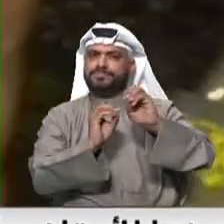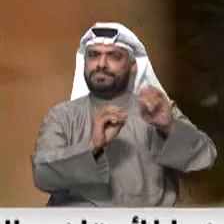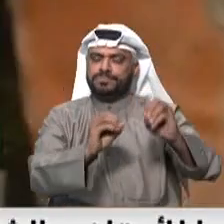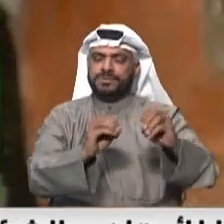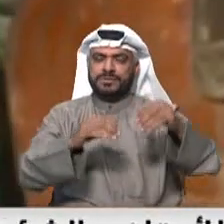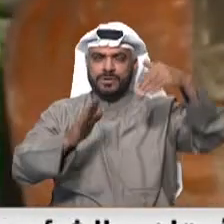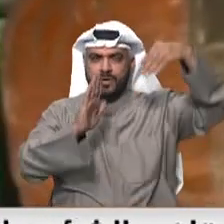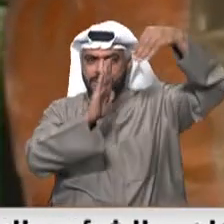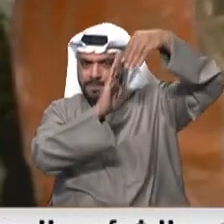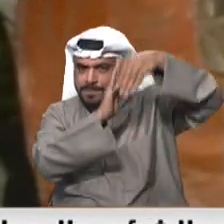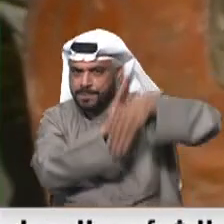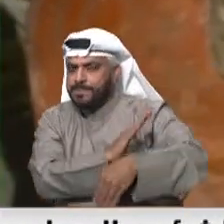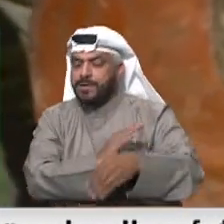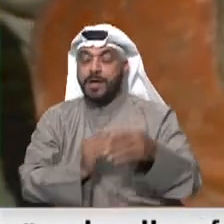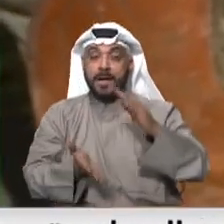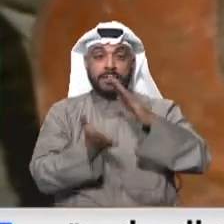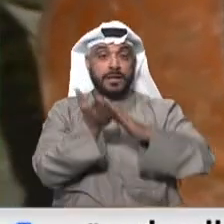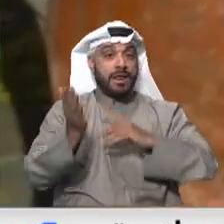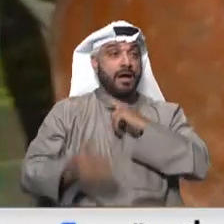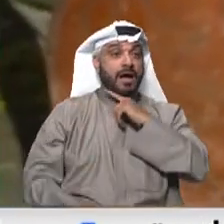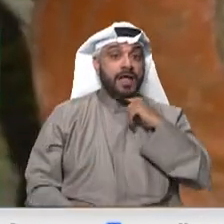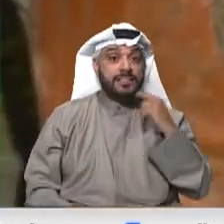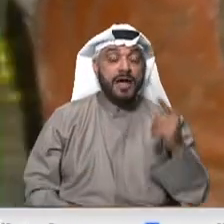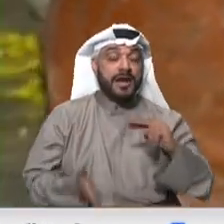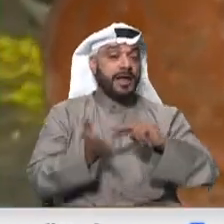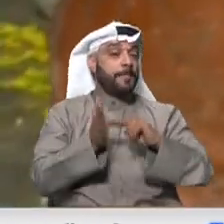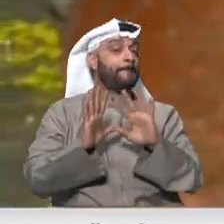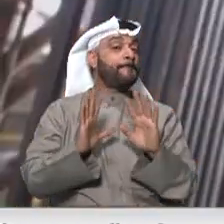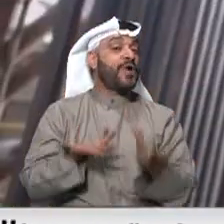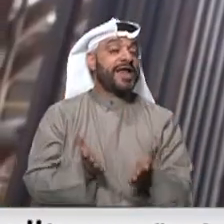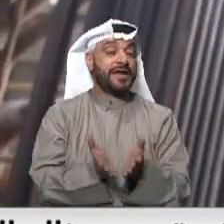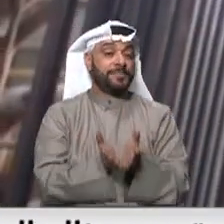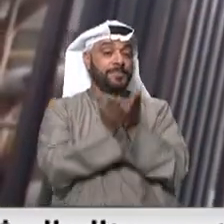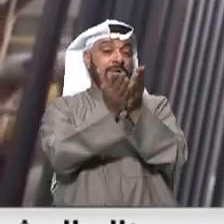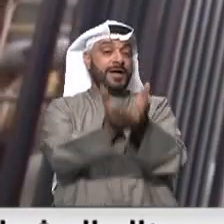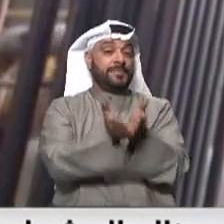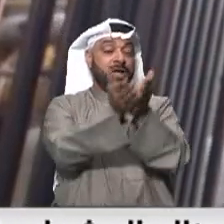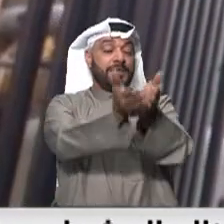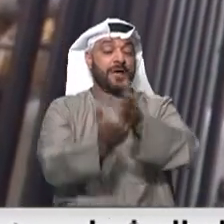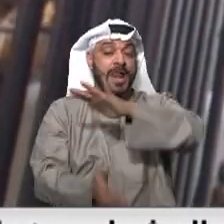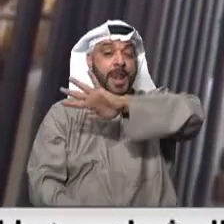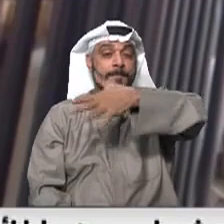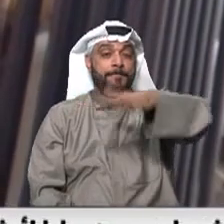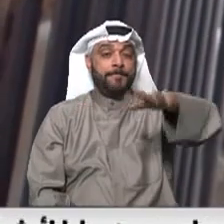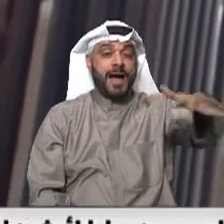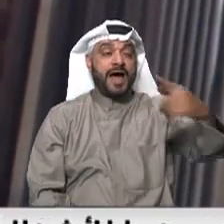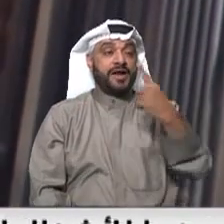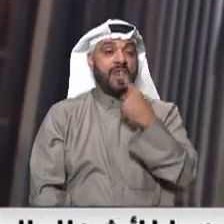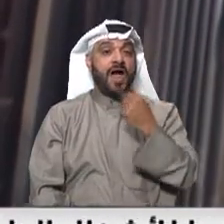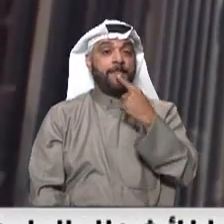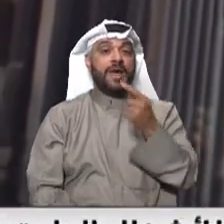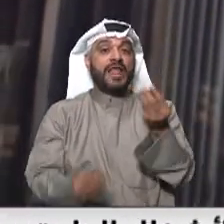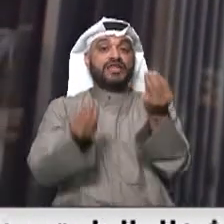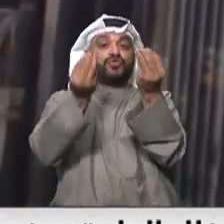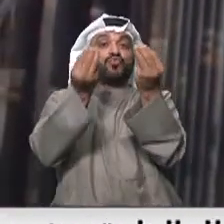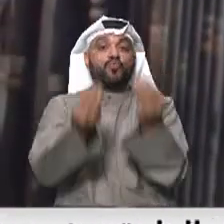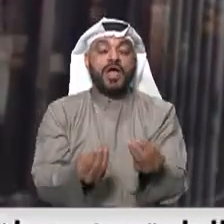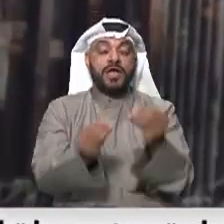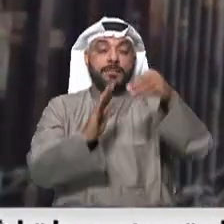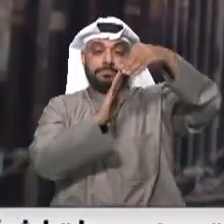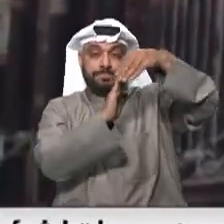ان تزايد مخاطر تعطل الامدادات وسط الصراع في البحر الاحمر حد من هذه الخسائر